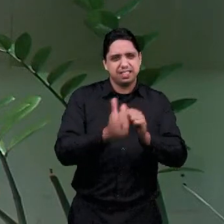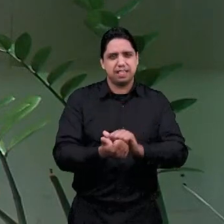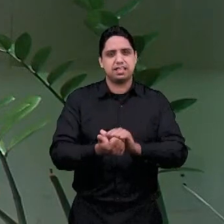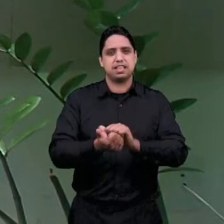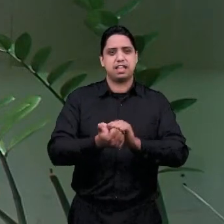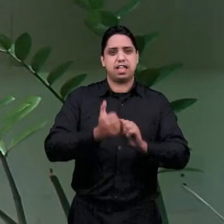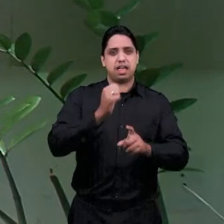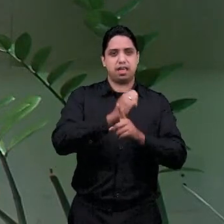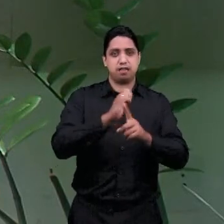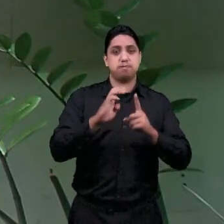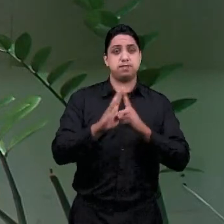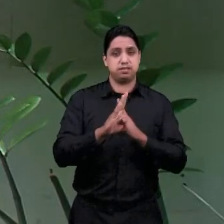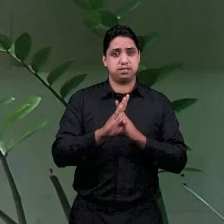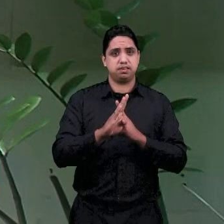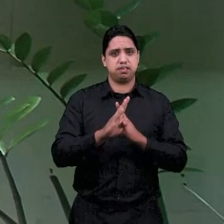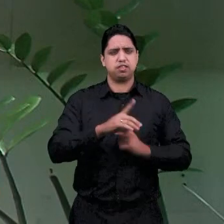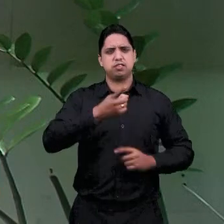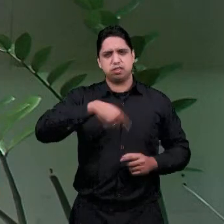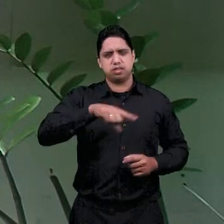biblique dominicale.